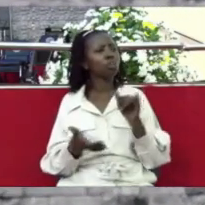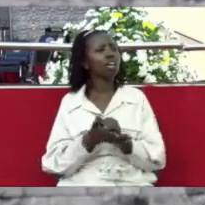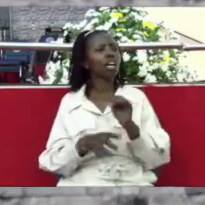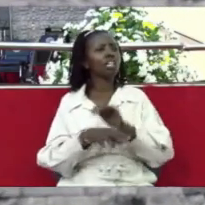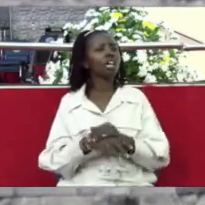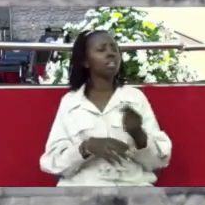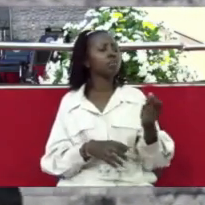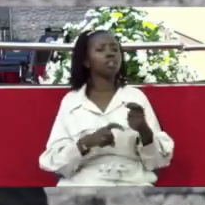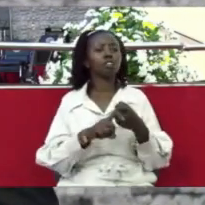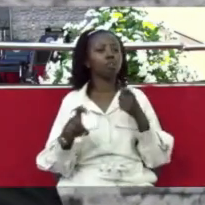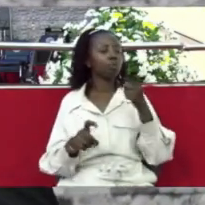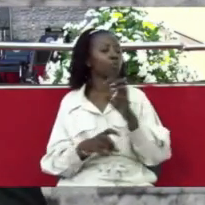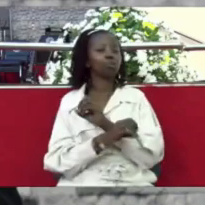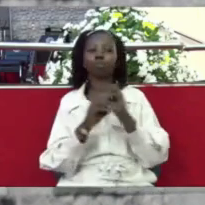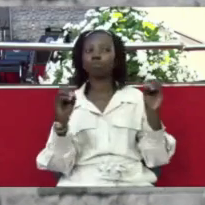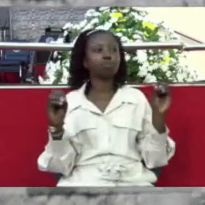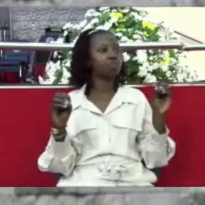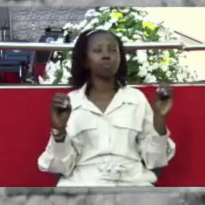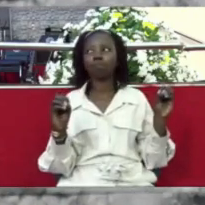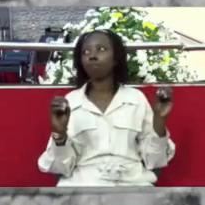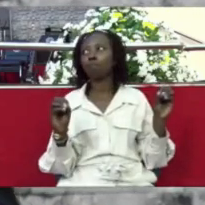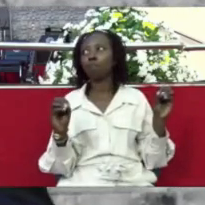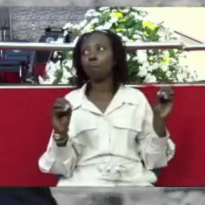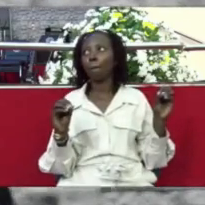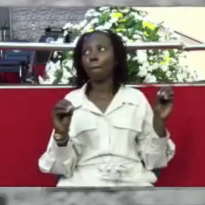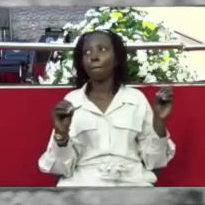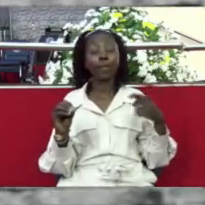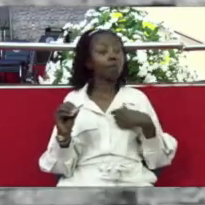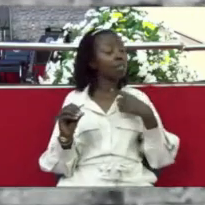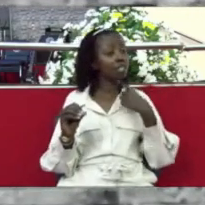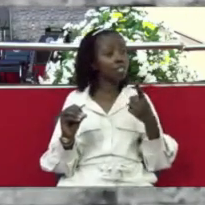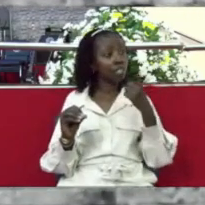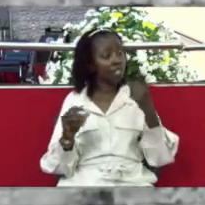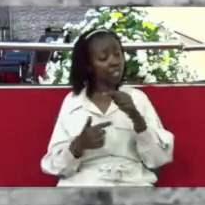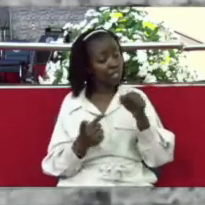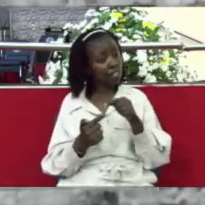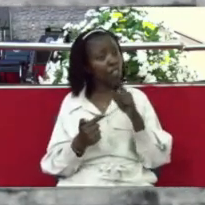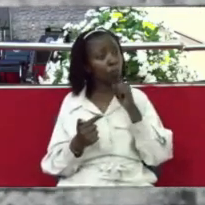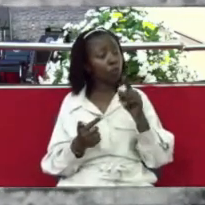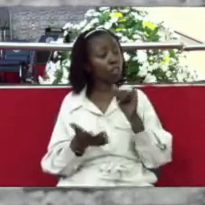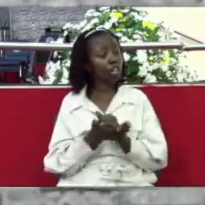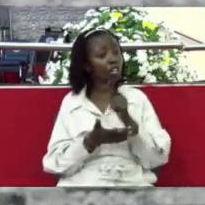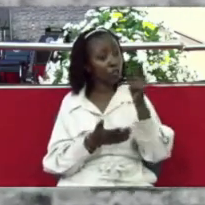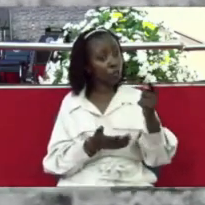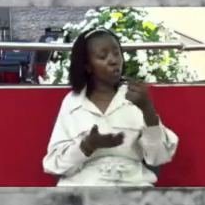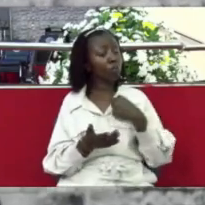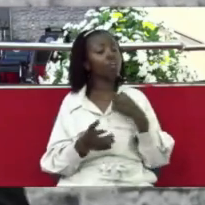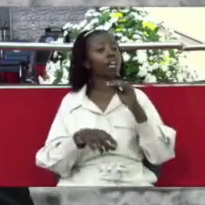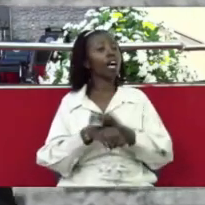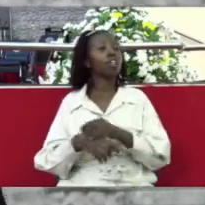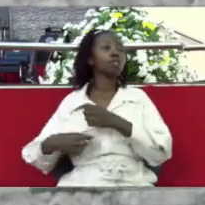to you. Kwa hivyo sisemi hili niweze kunufaika kwa mambo ambayo unayasema sasa. I'm saying this so that you and I can benefit here. Nasema haya ili wewe